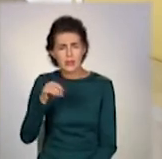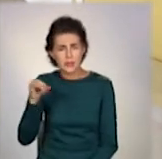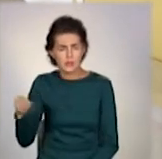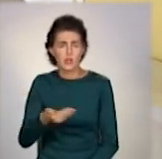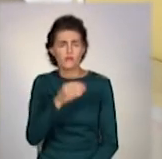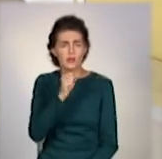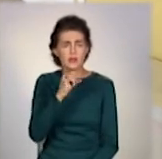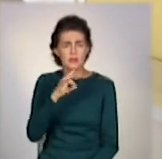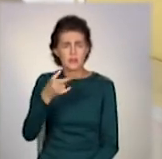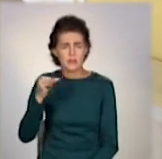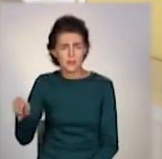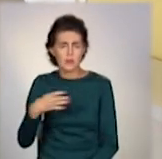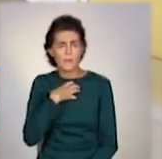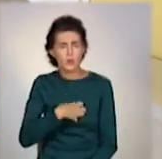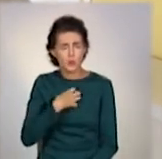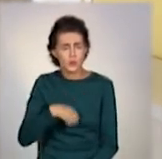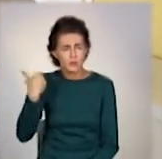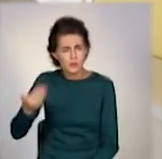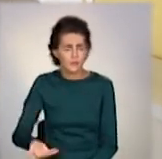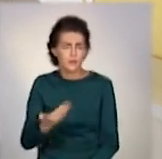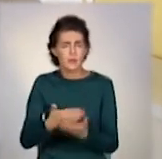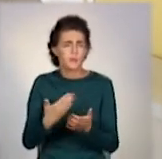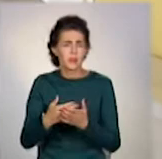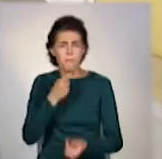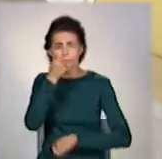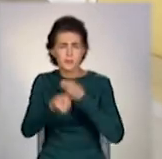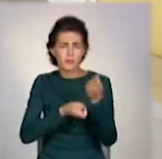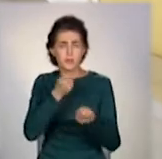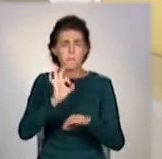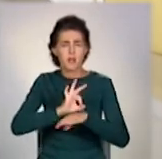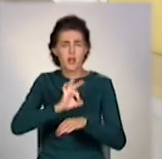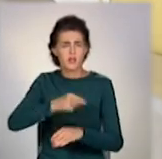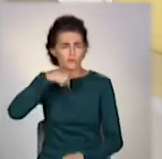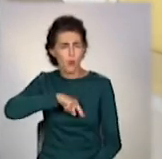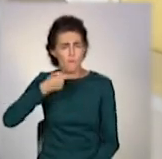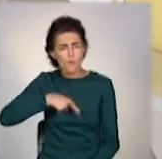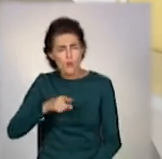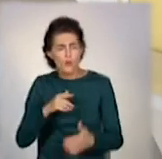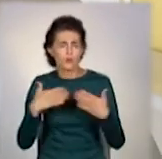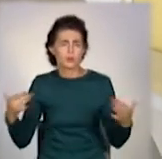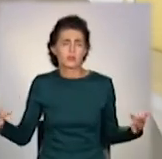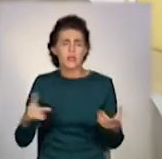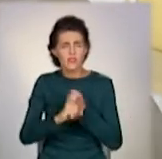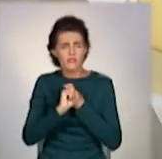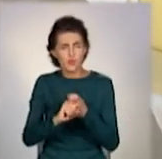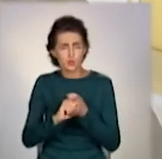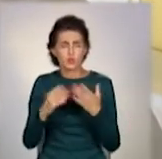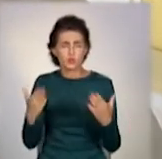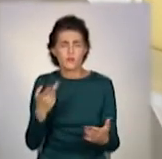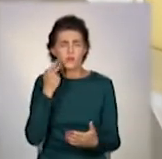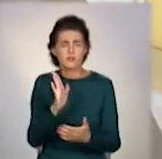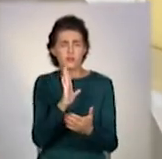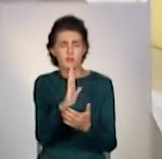фарингит, бронхит, какие-то заболевания мочеполовых путей хронические, инфекционные, которые находятся в